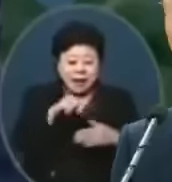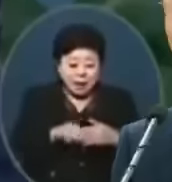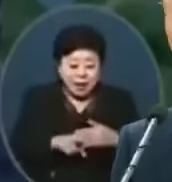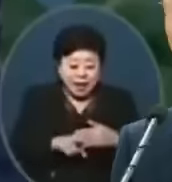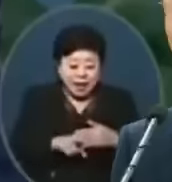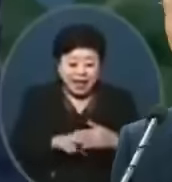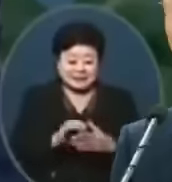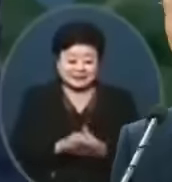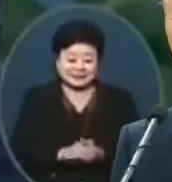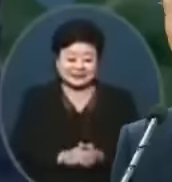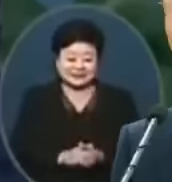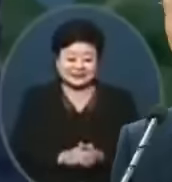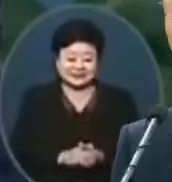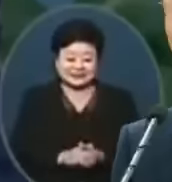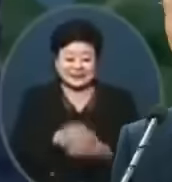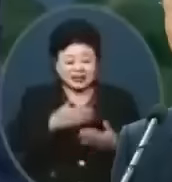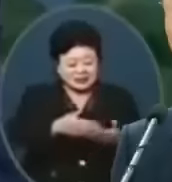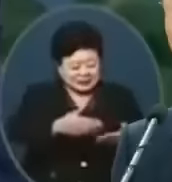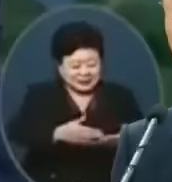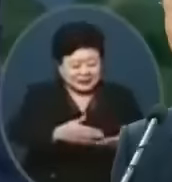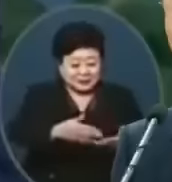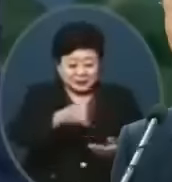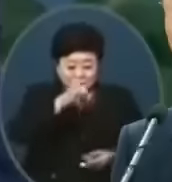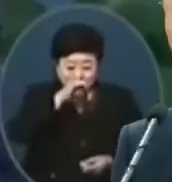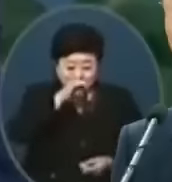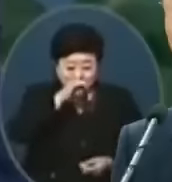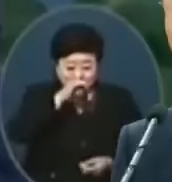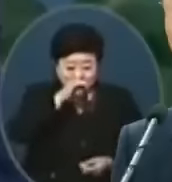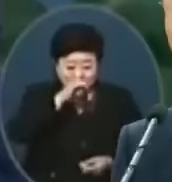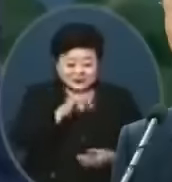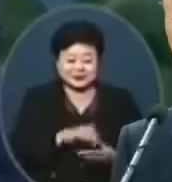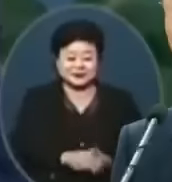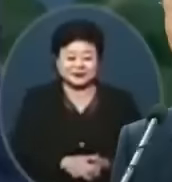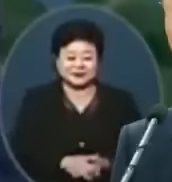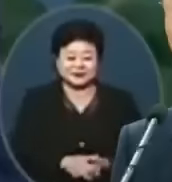지금 그려져 있으며 내가